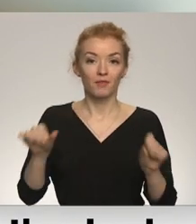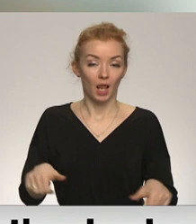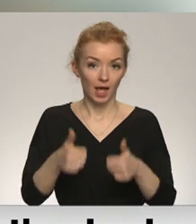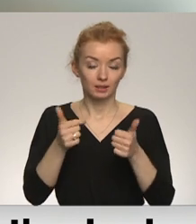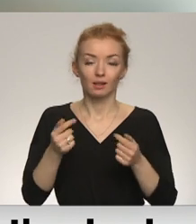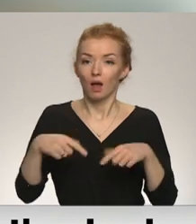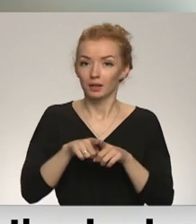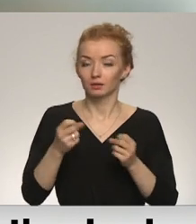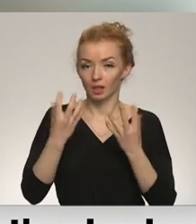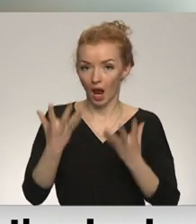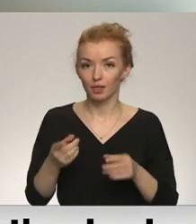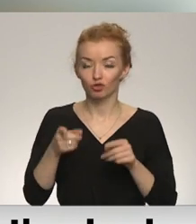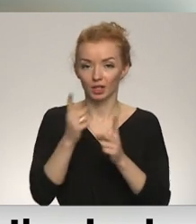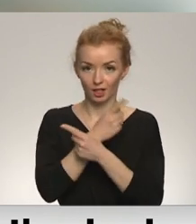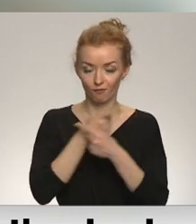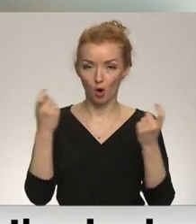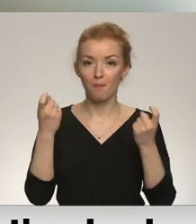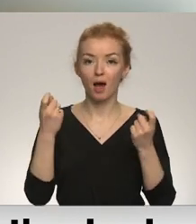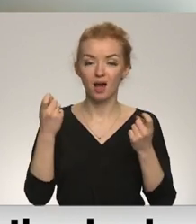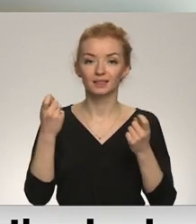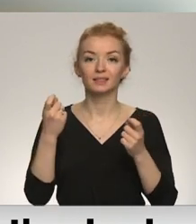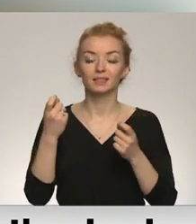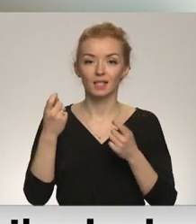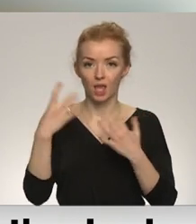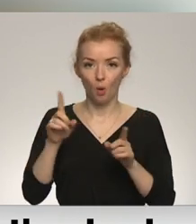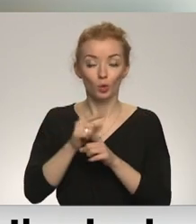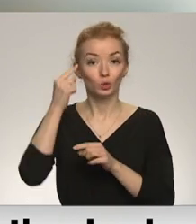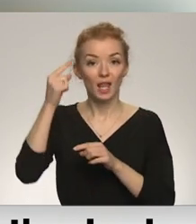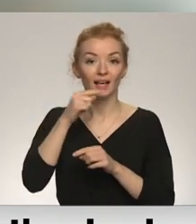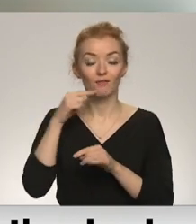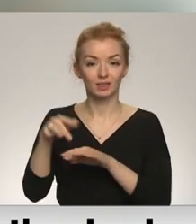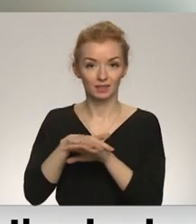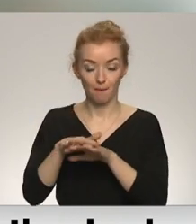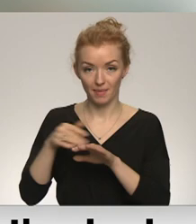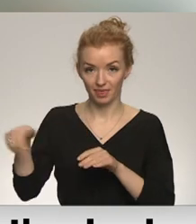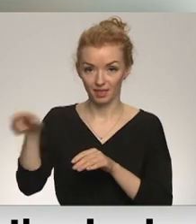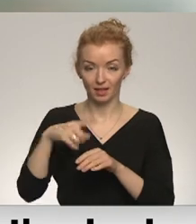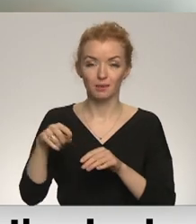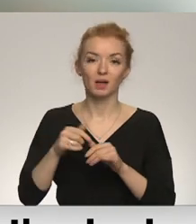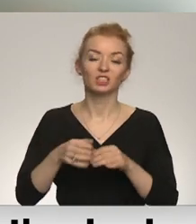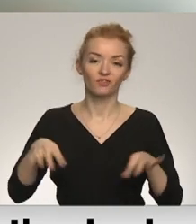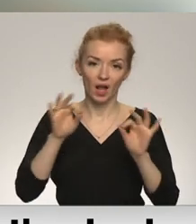protams, ir skaidrs, ka šī informācija ir līdz Krievijas savienībai aizgājusi. Svarīgi ir viņu arī paplašināt.